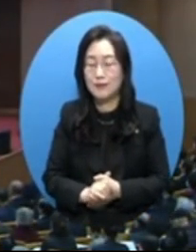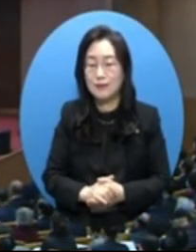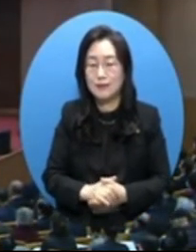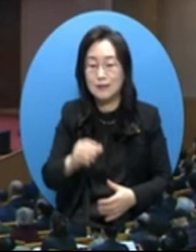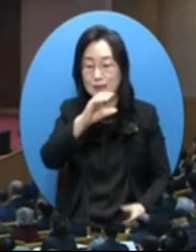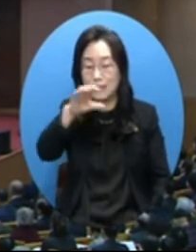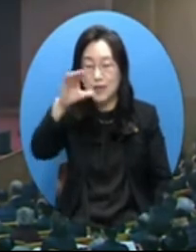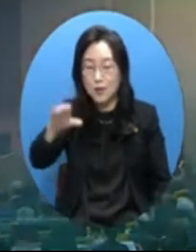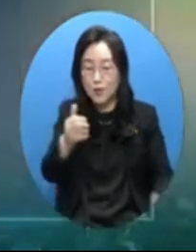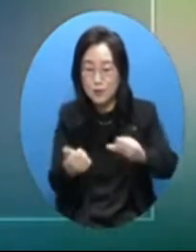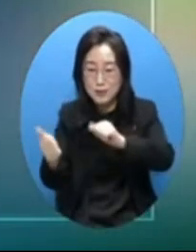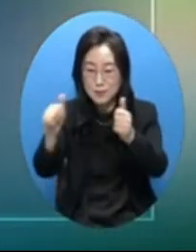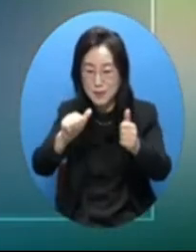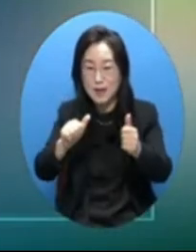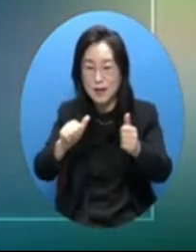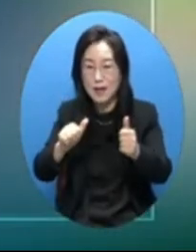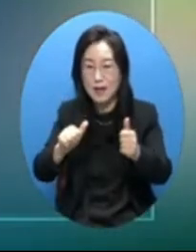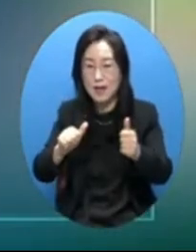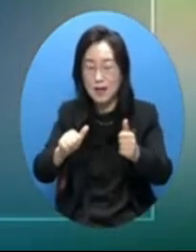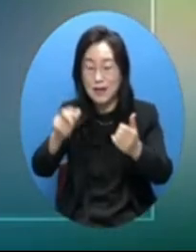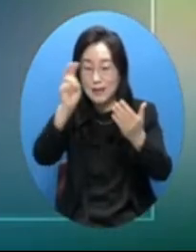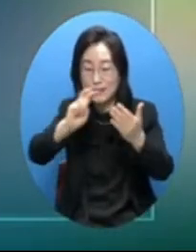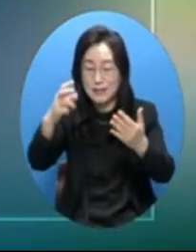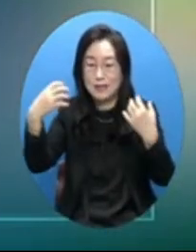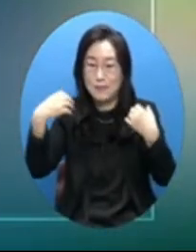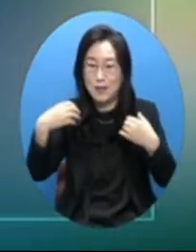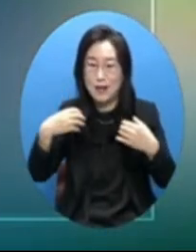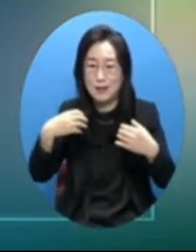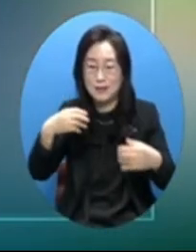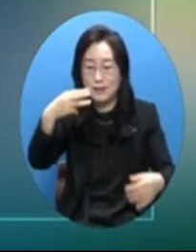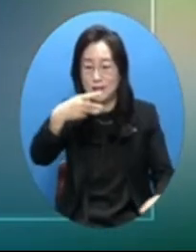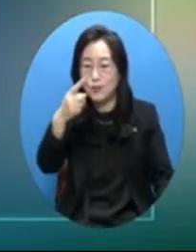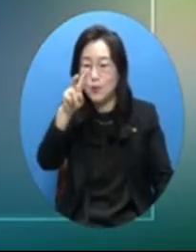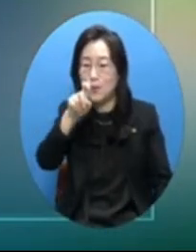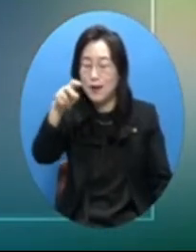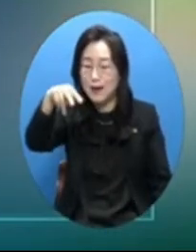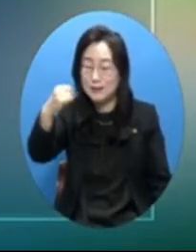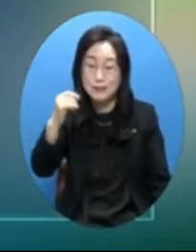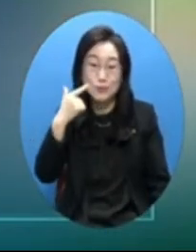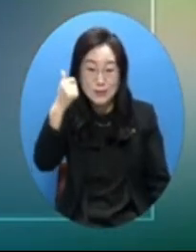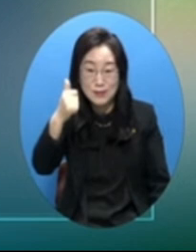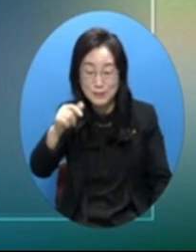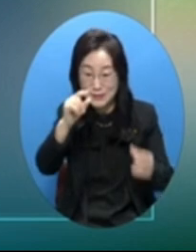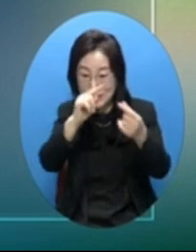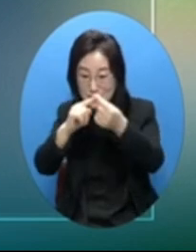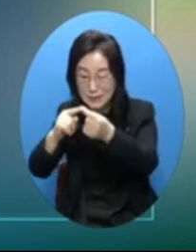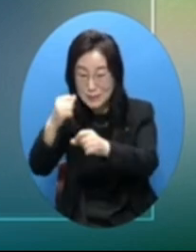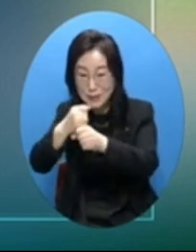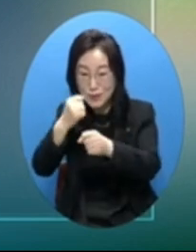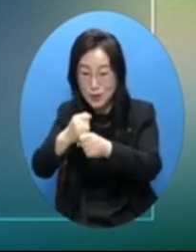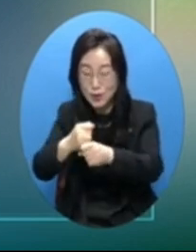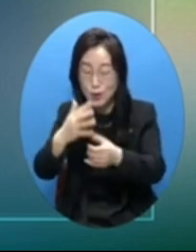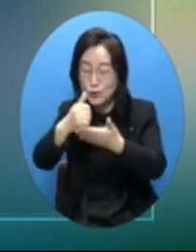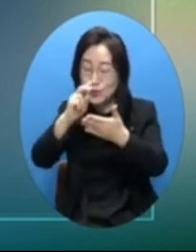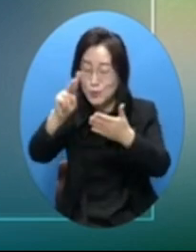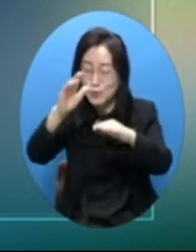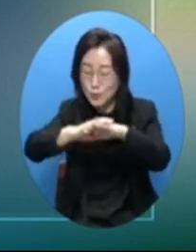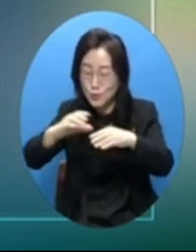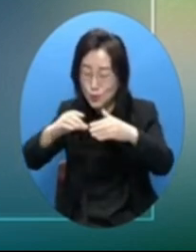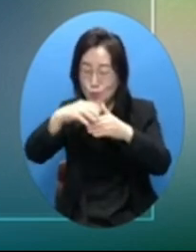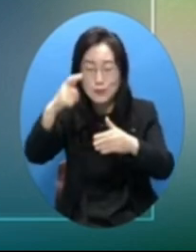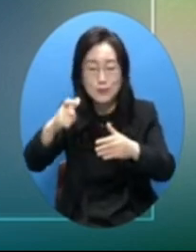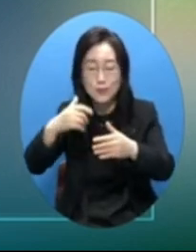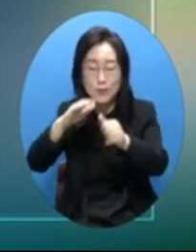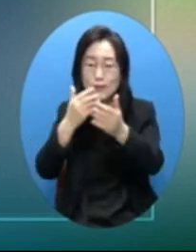시카고 침례교 찬양사였던 토마스톨시 목사님이 지은 주님이여이 손을 꼭 잡고 갔어 여러분 아무리 힘들고라도